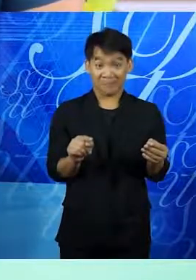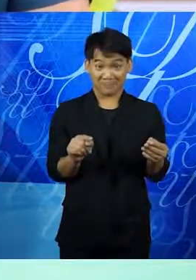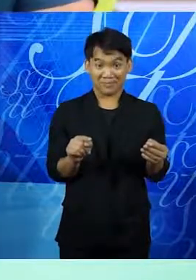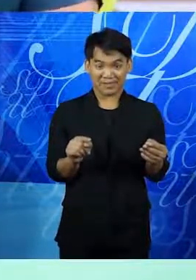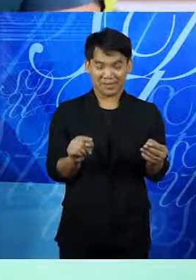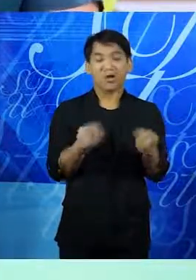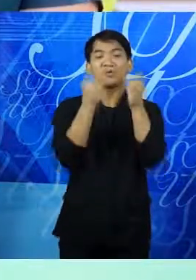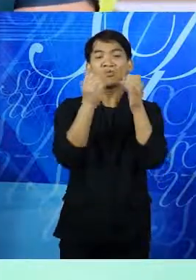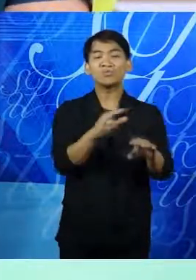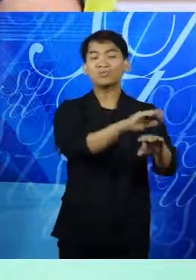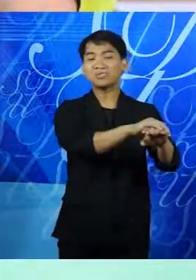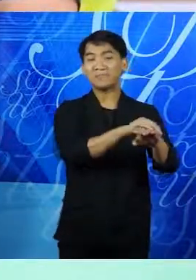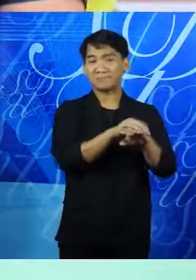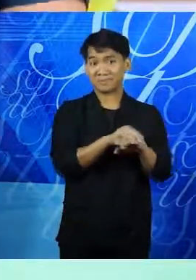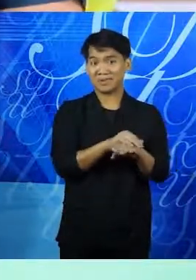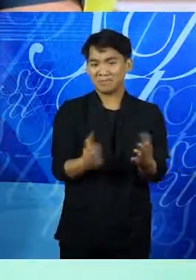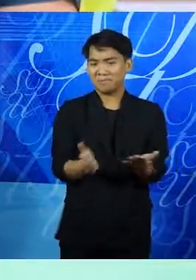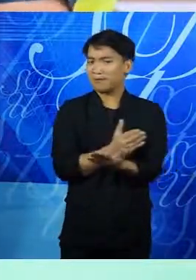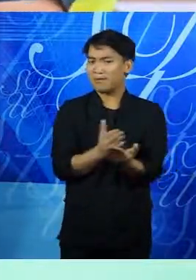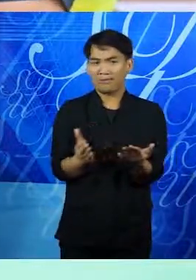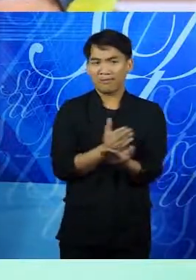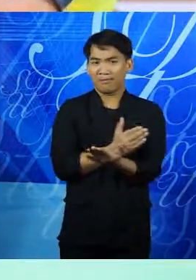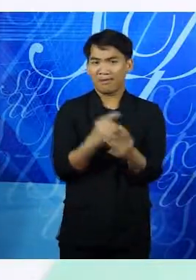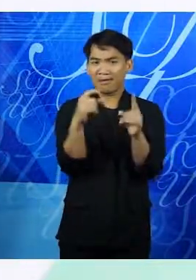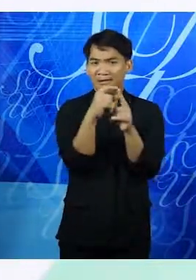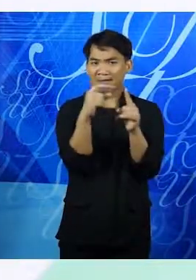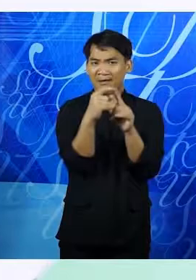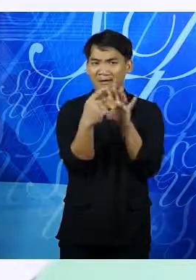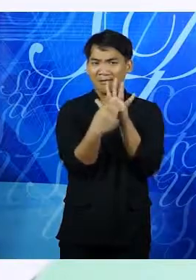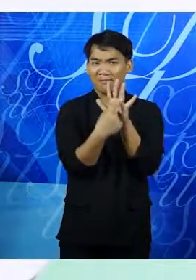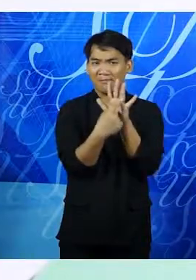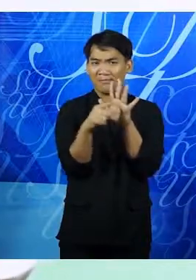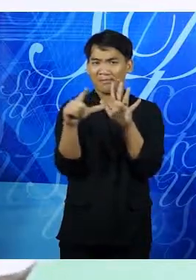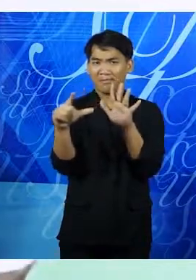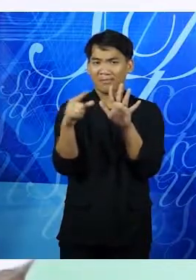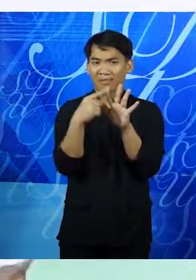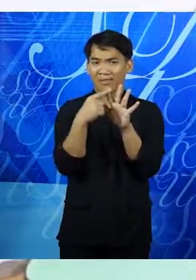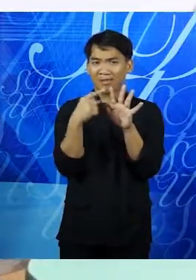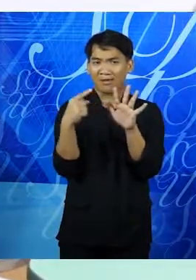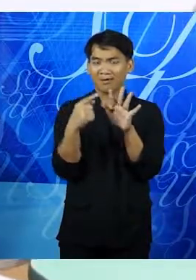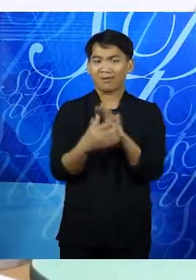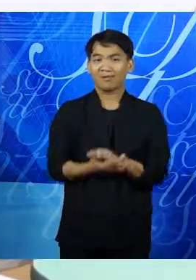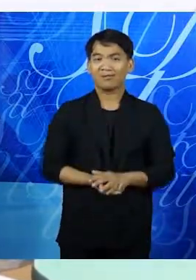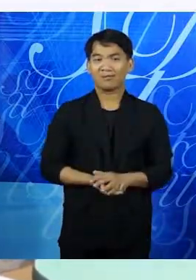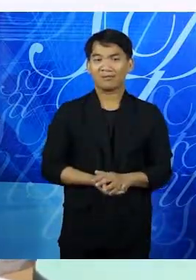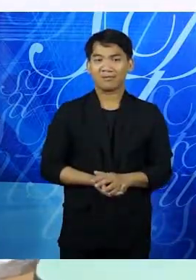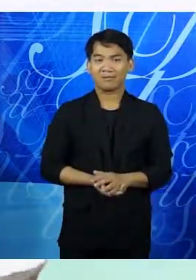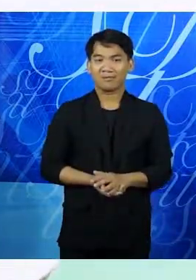ก็เปิดไปที่คำว่าและนะคะคำว่าและแล้วก็หยิบและเลยค่ะ